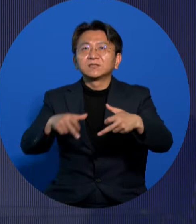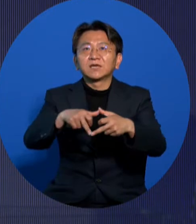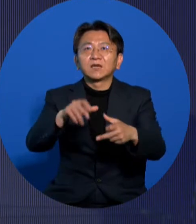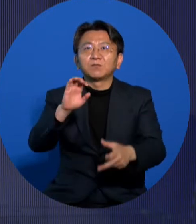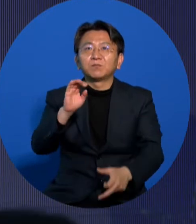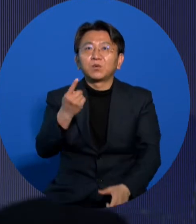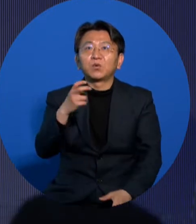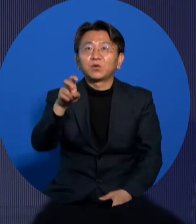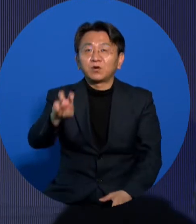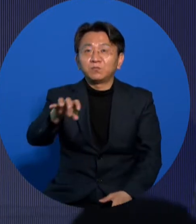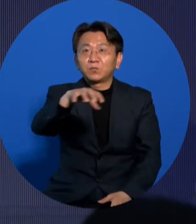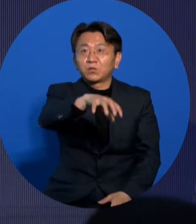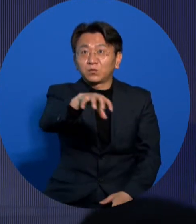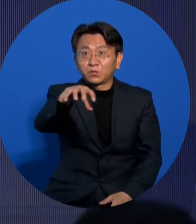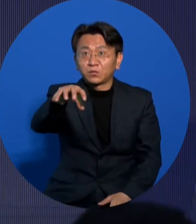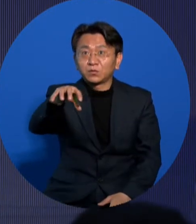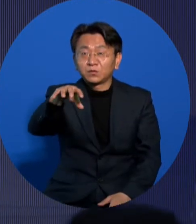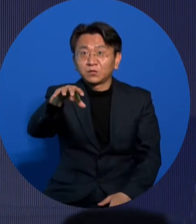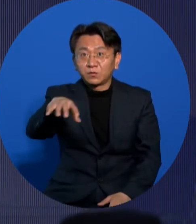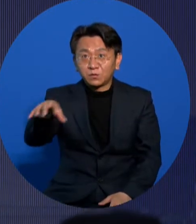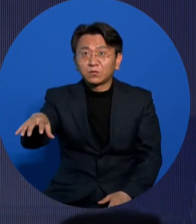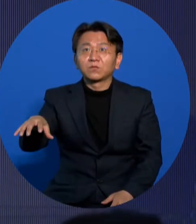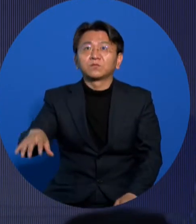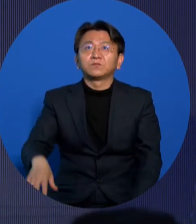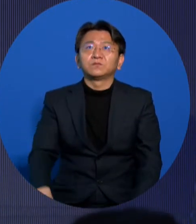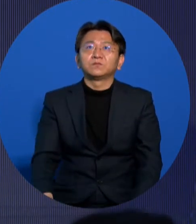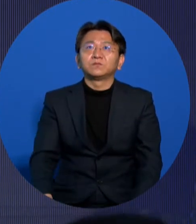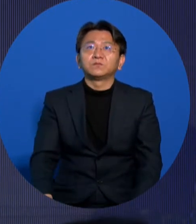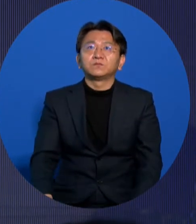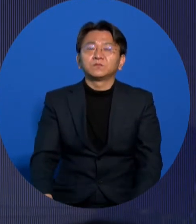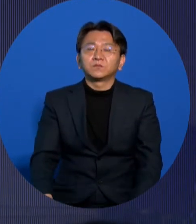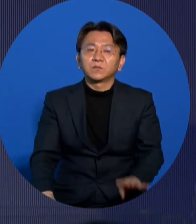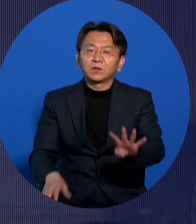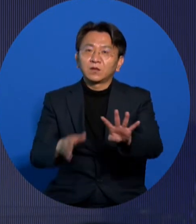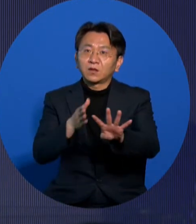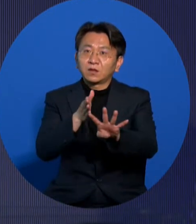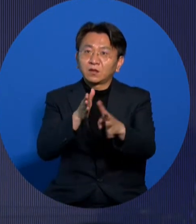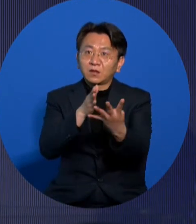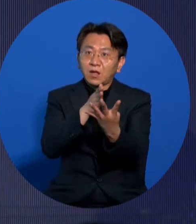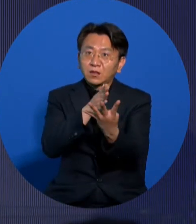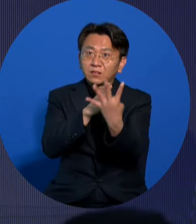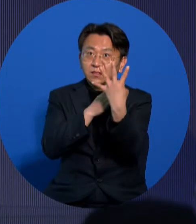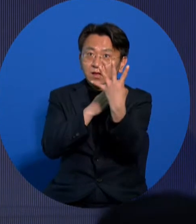포럼에서 여러 가지 한 4꼭지 정도 이렇게 이런